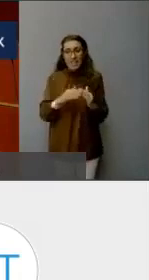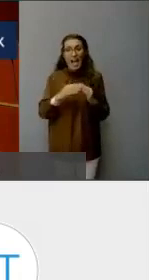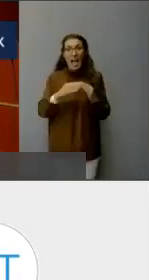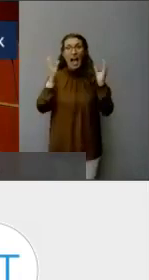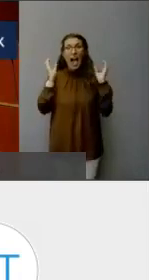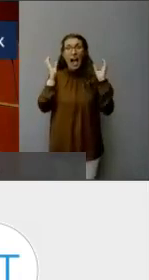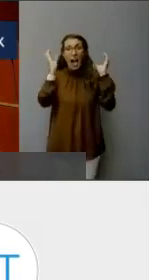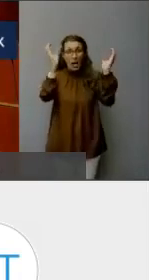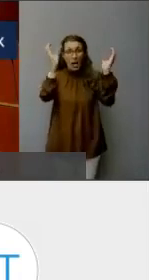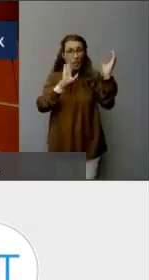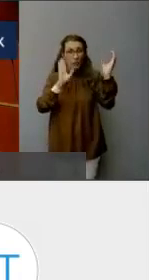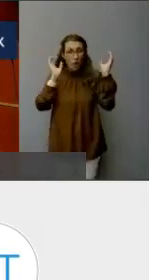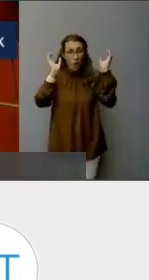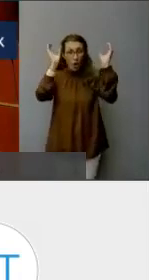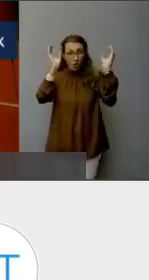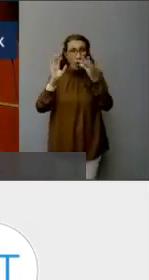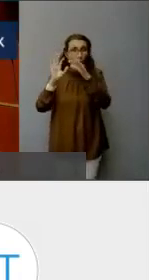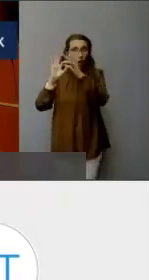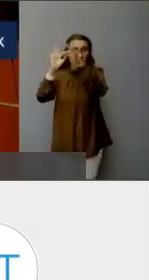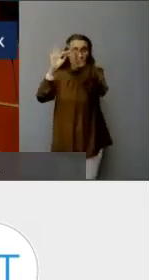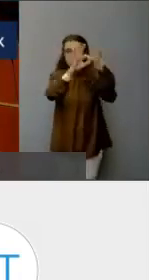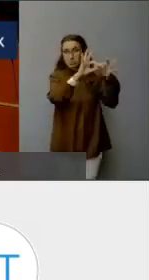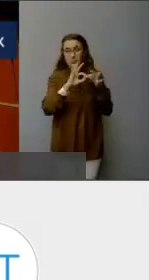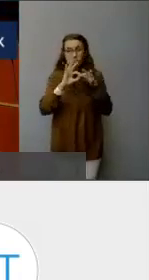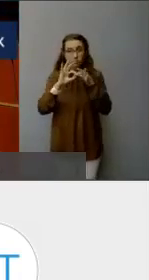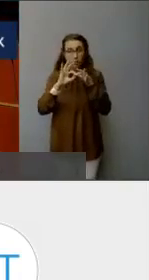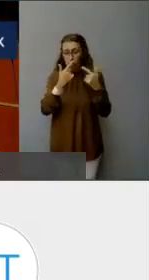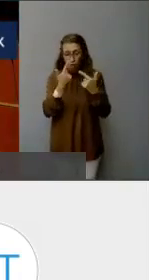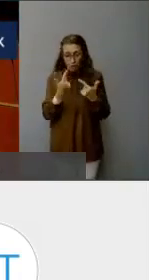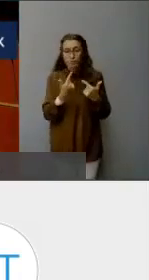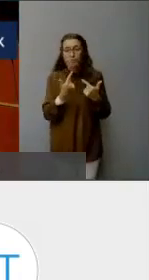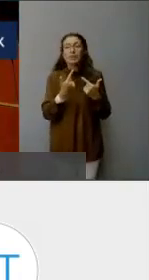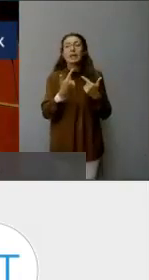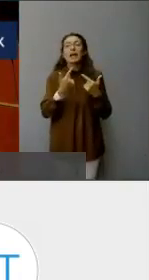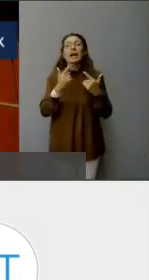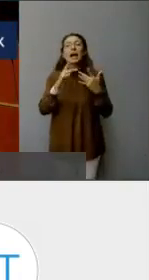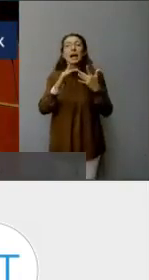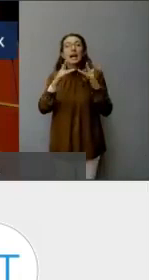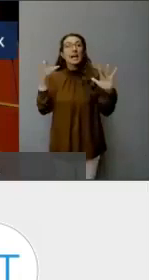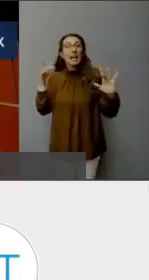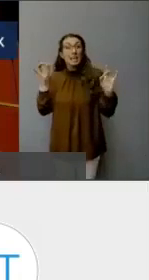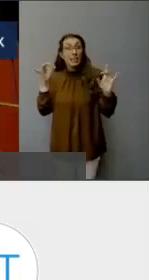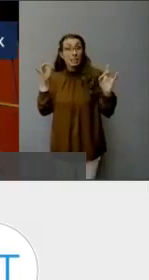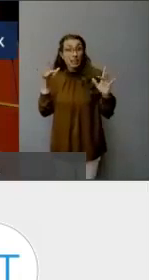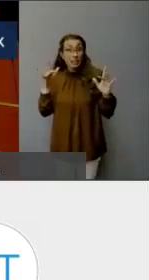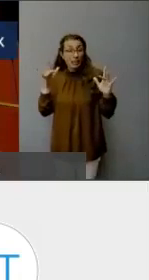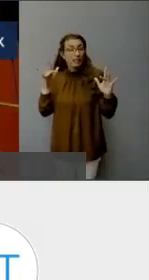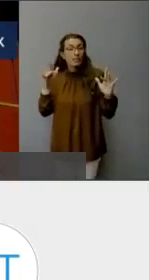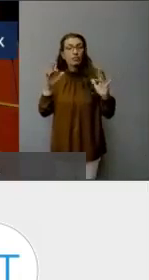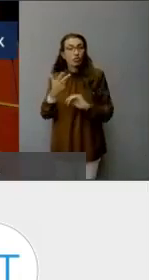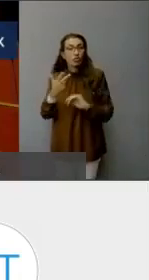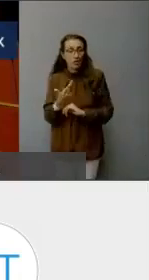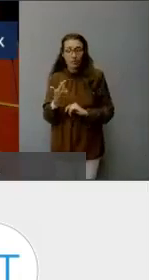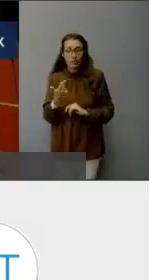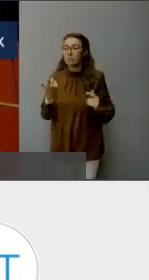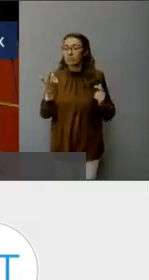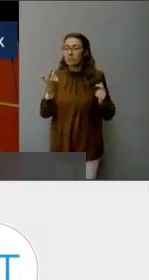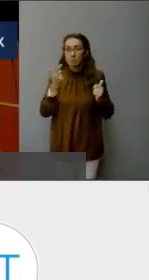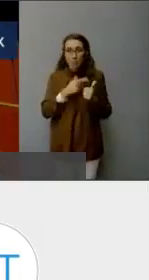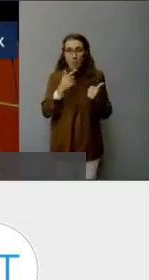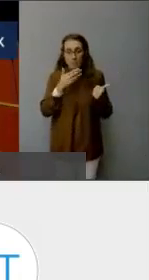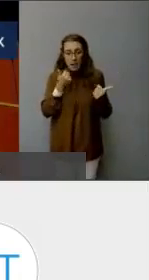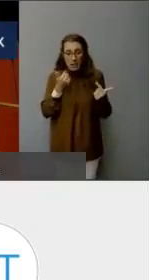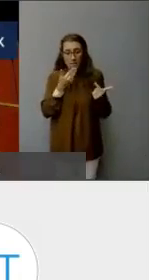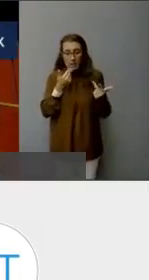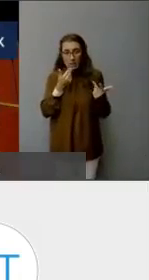di arrivo della rete elettrica della rete gas non parliamo alla rete internet mancano i servizi e servizi essenziali non so come chiamarli ai servizi essenziali delle